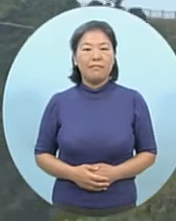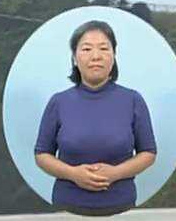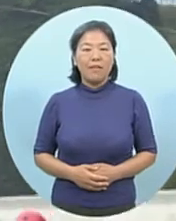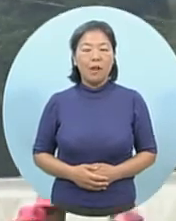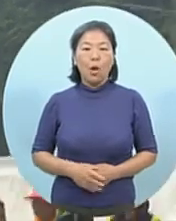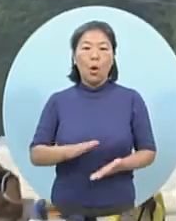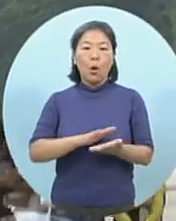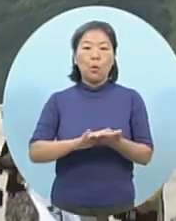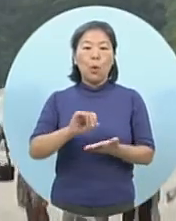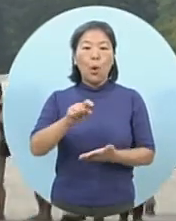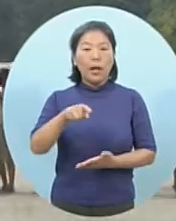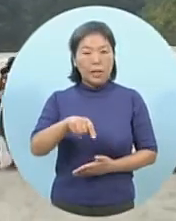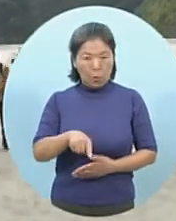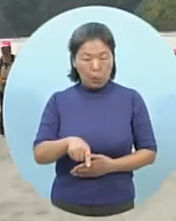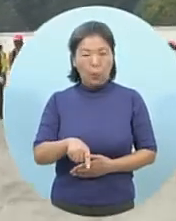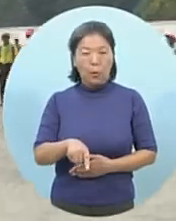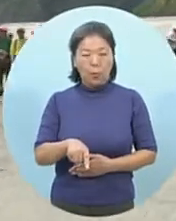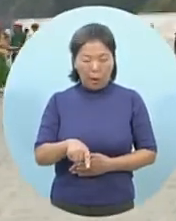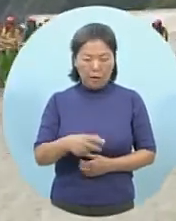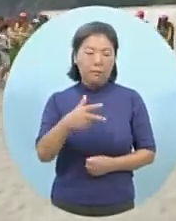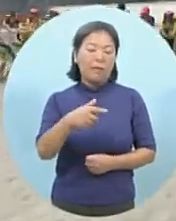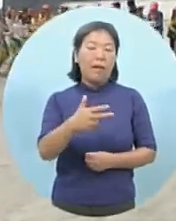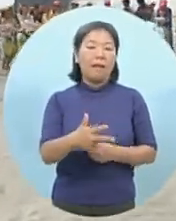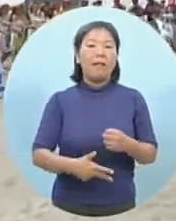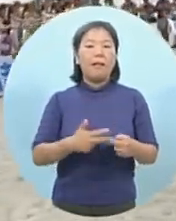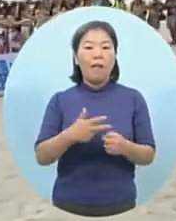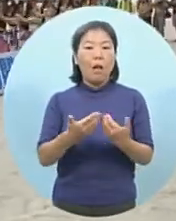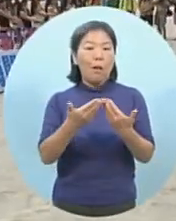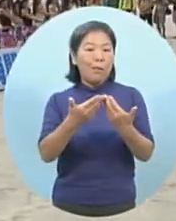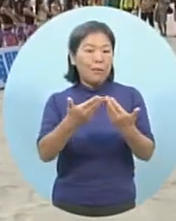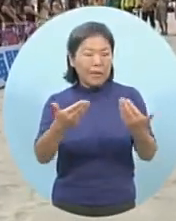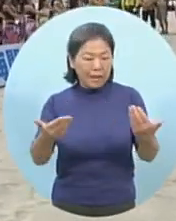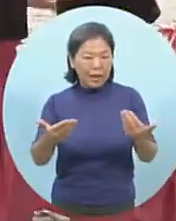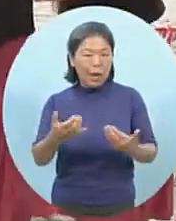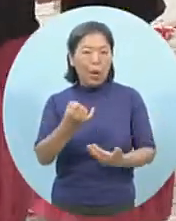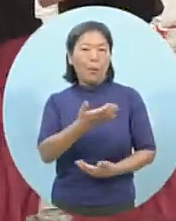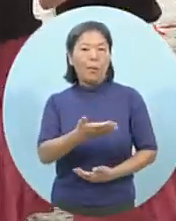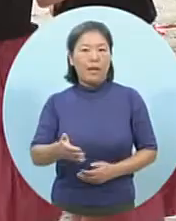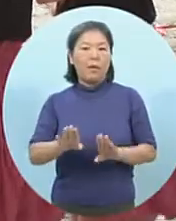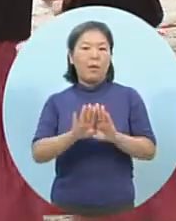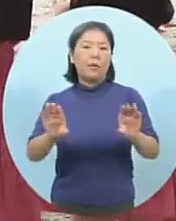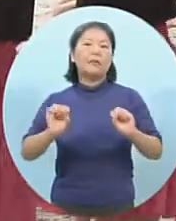薄磯海水浴場で7年ぶりの海開きを行いました。